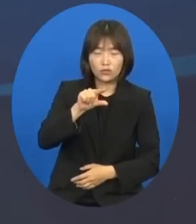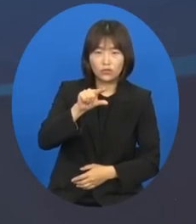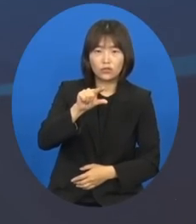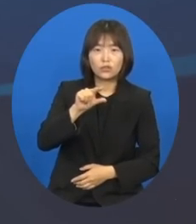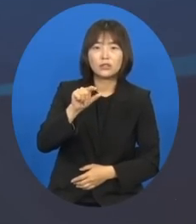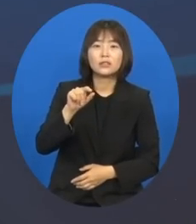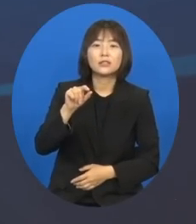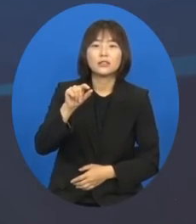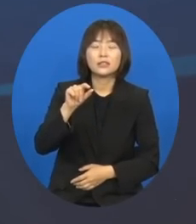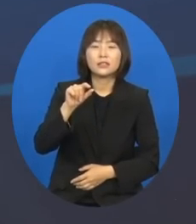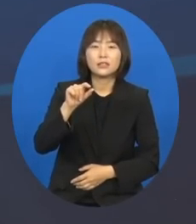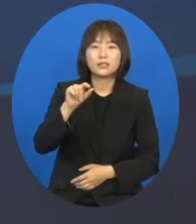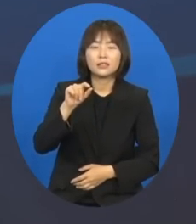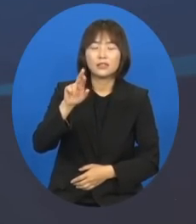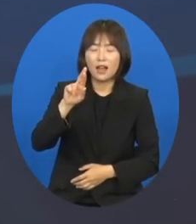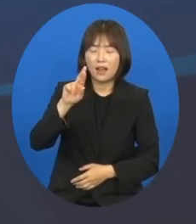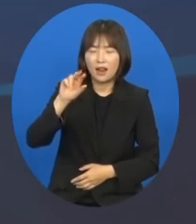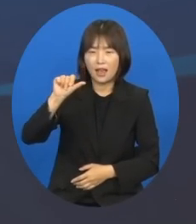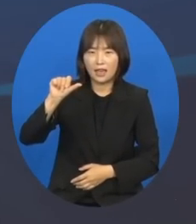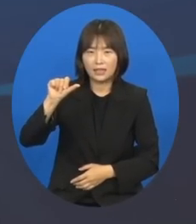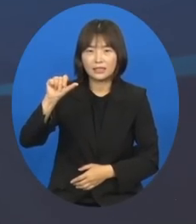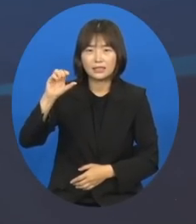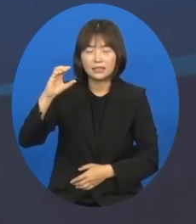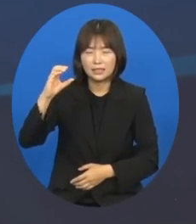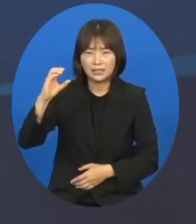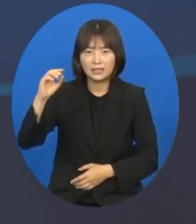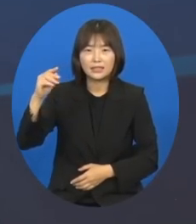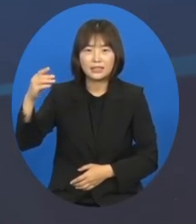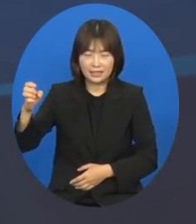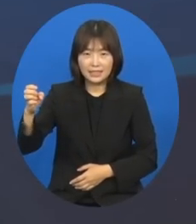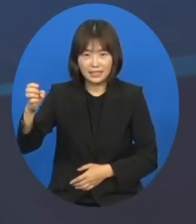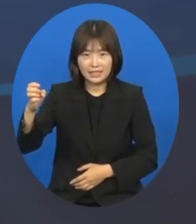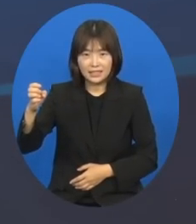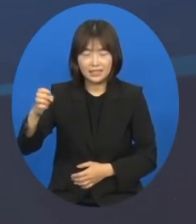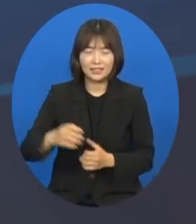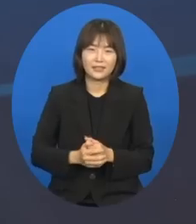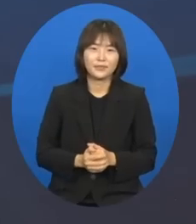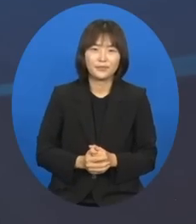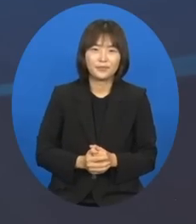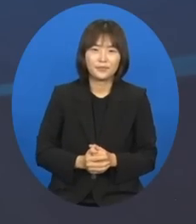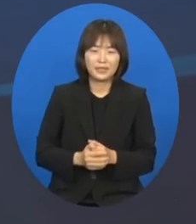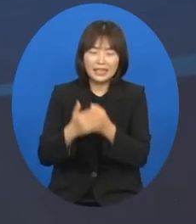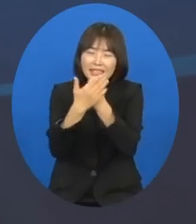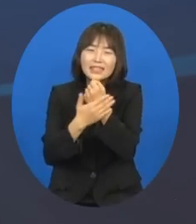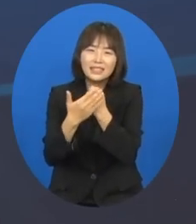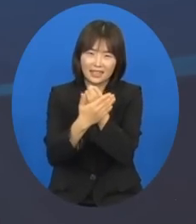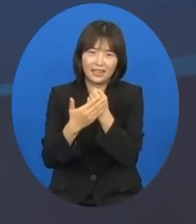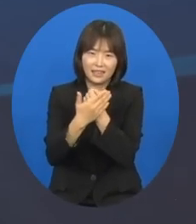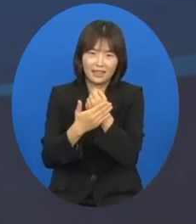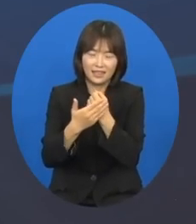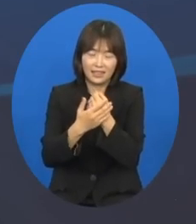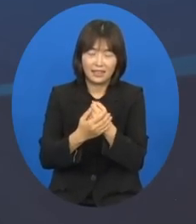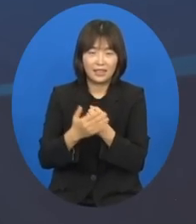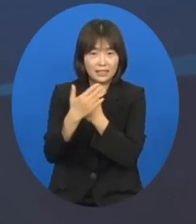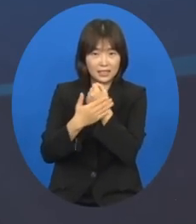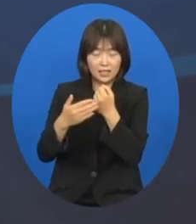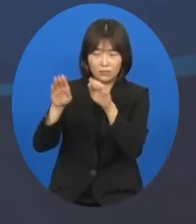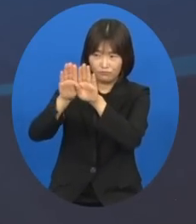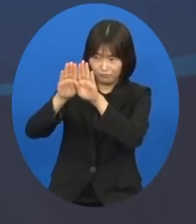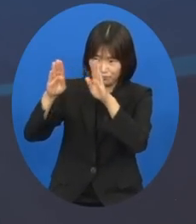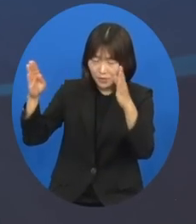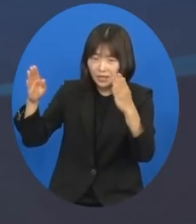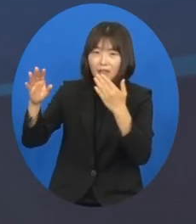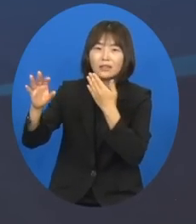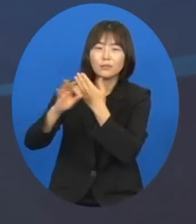하는 그레이스라고 하는 단어입니다 은혜에 문이 열리면 하늘로부터 하나님의